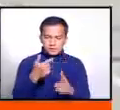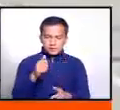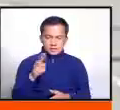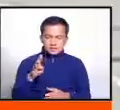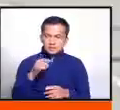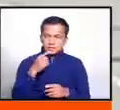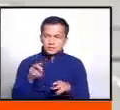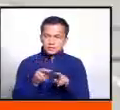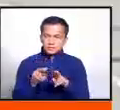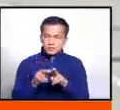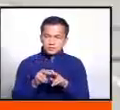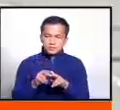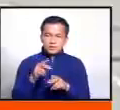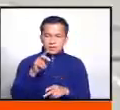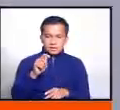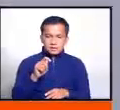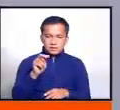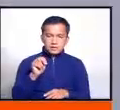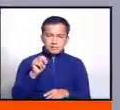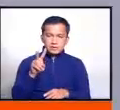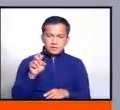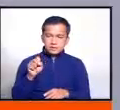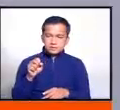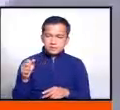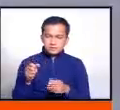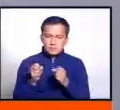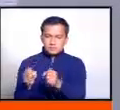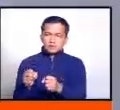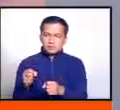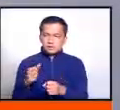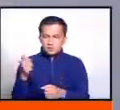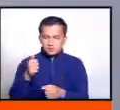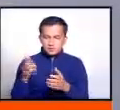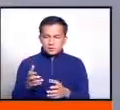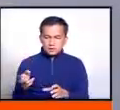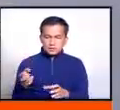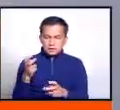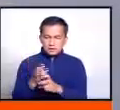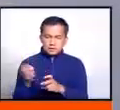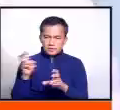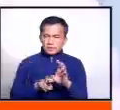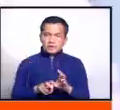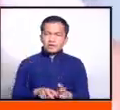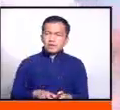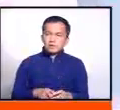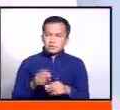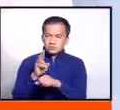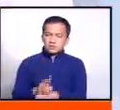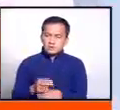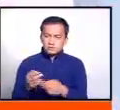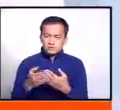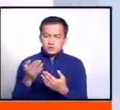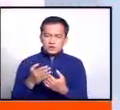normal naman ang supply ng mga TNVS sa kalsada. Pero ang mga commuter, nahirapan daw makasakay. Usually, madali, like 2